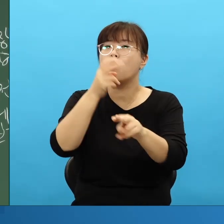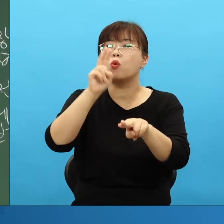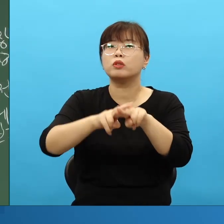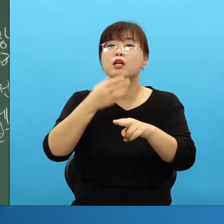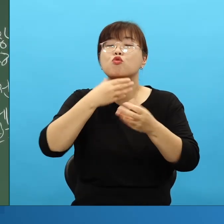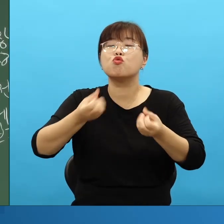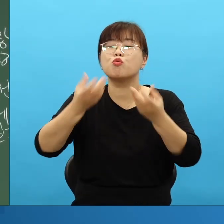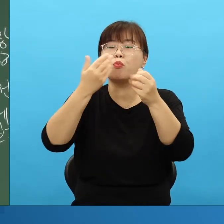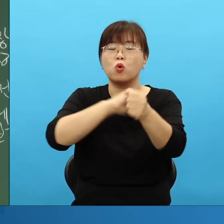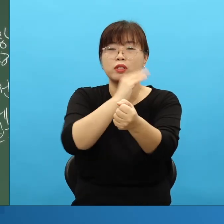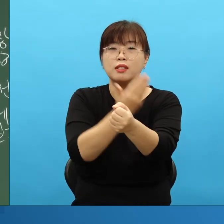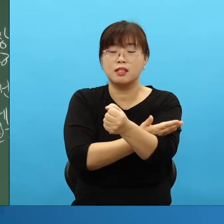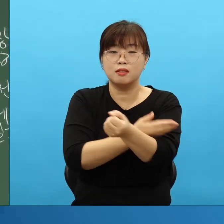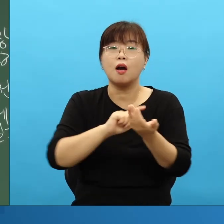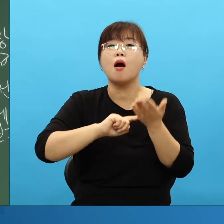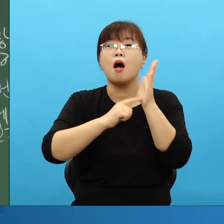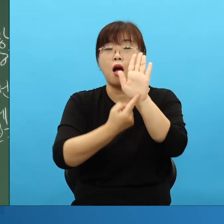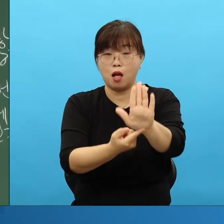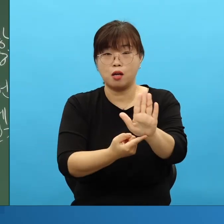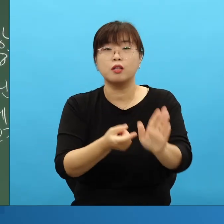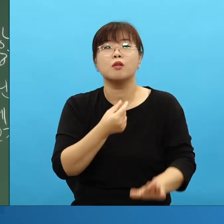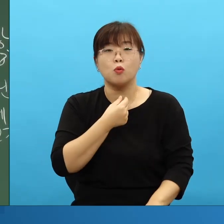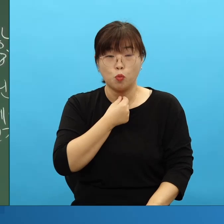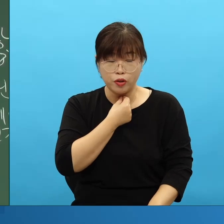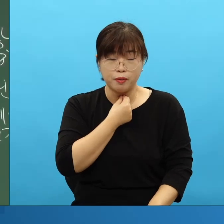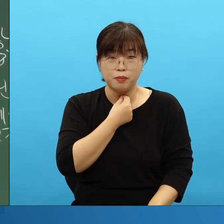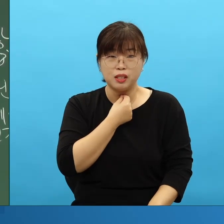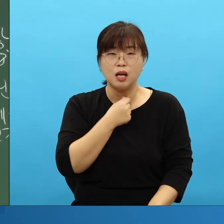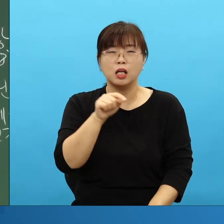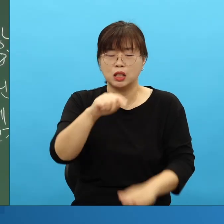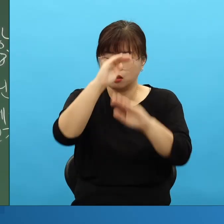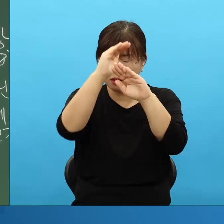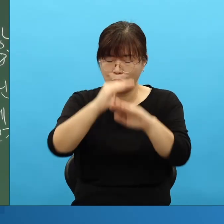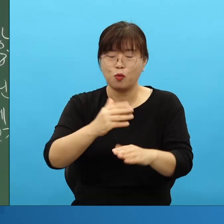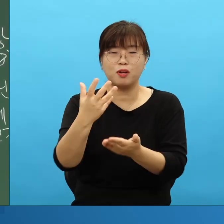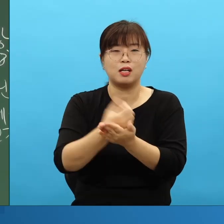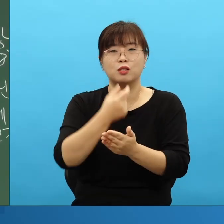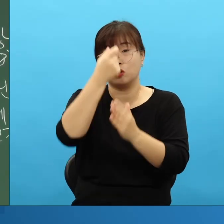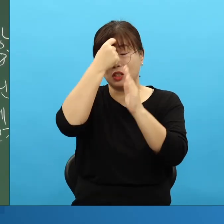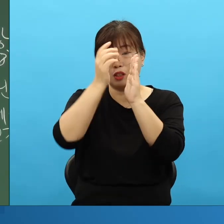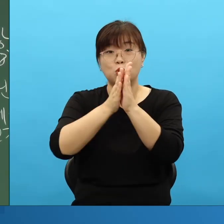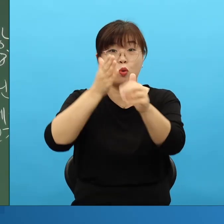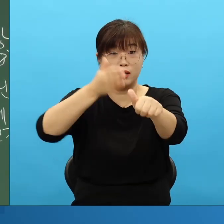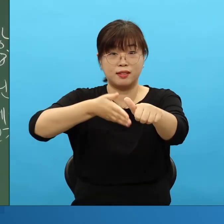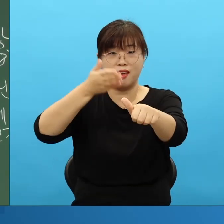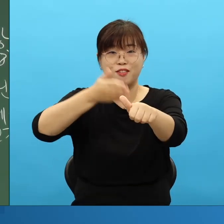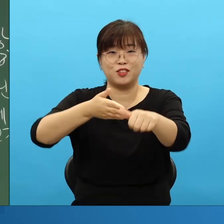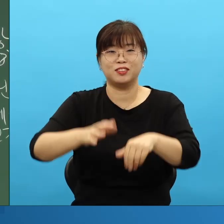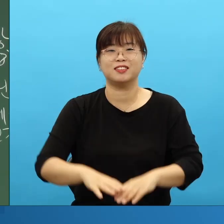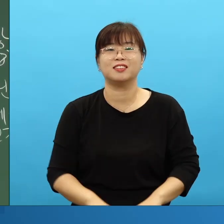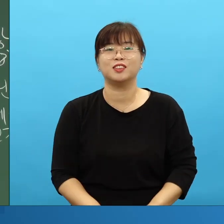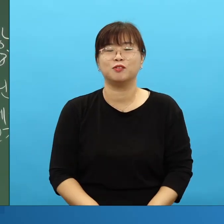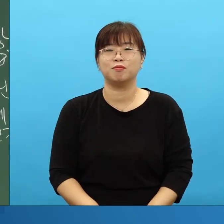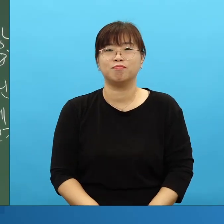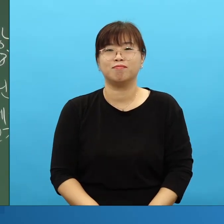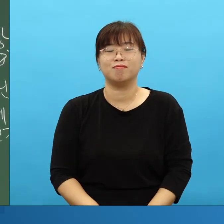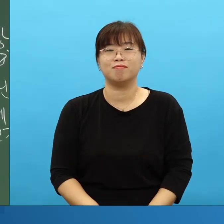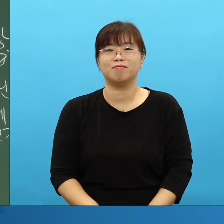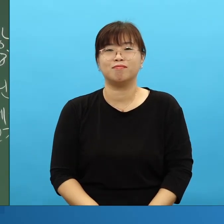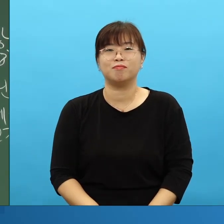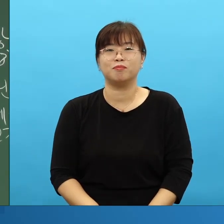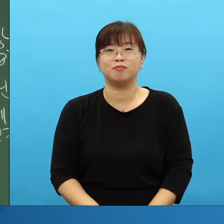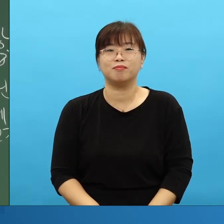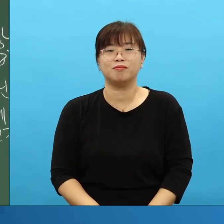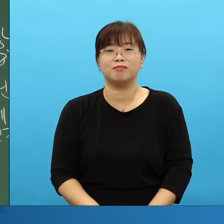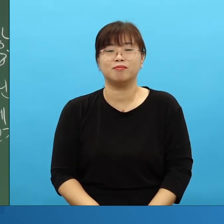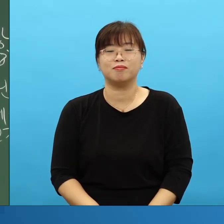기도 하루 종일 하시기 바랍니다. As you give worship all day long today, may all the four stones crumble down and may you continue to pray so that God's power of the throne may come